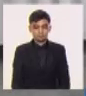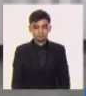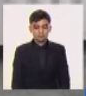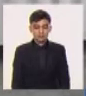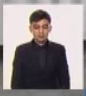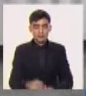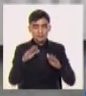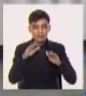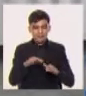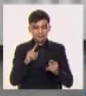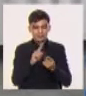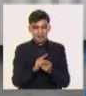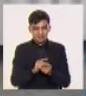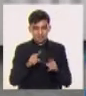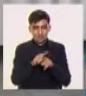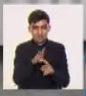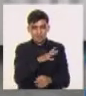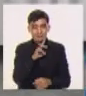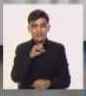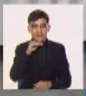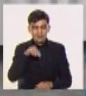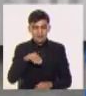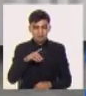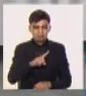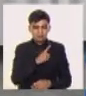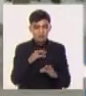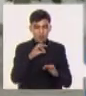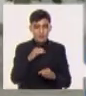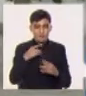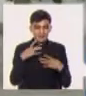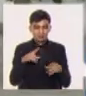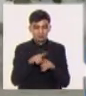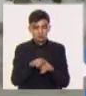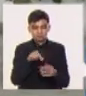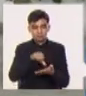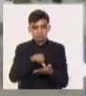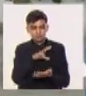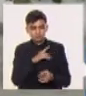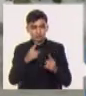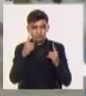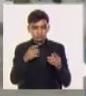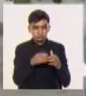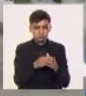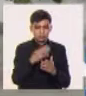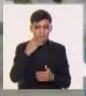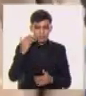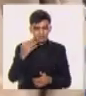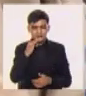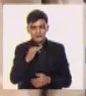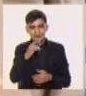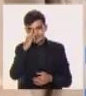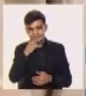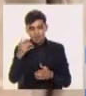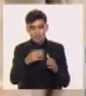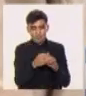Местом встречи нефтяников страны накануне их профессионального праздника стала кузница кадров. Представители крупнейших зарубежных и казахстанских компаний, а